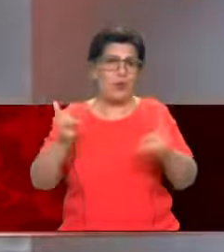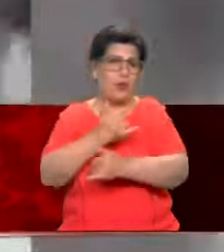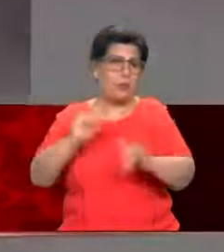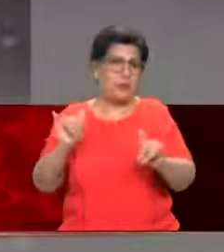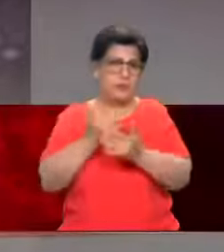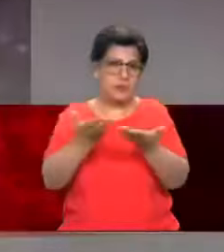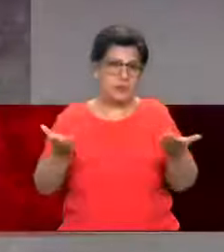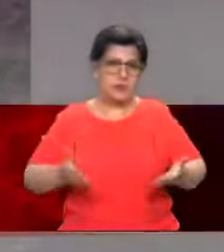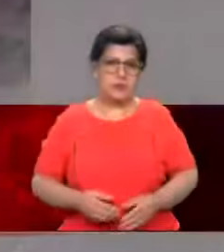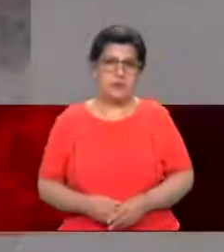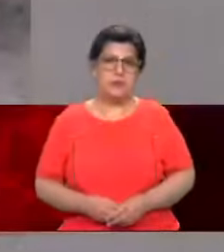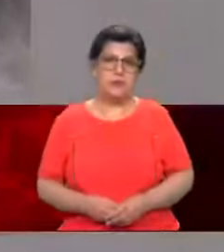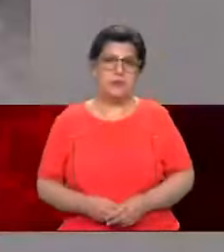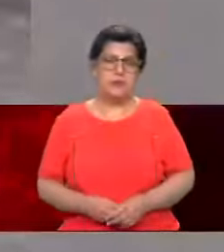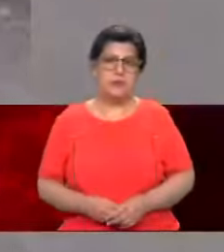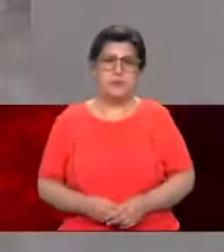kutlamıştı.